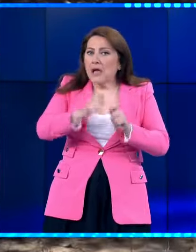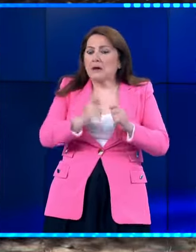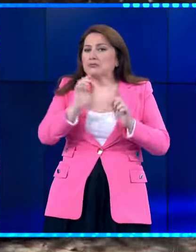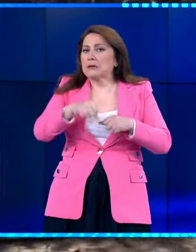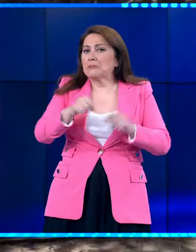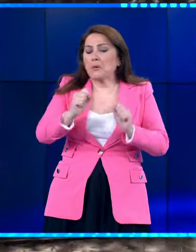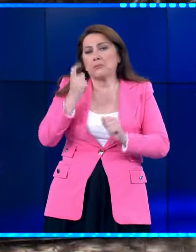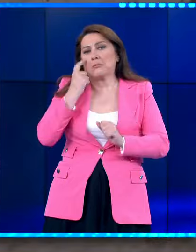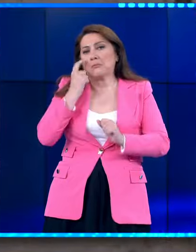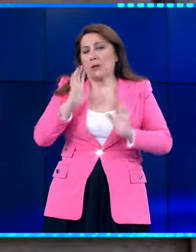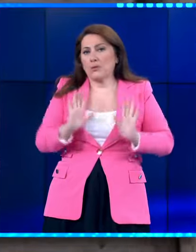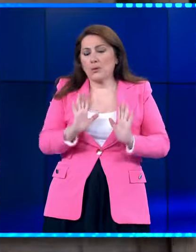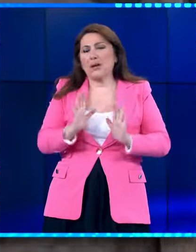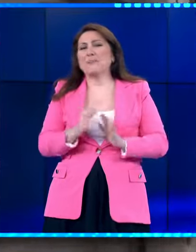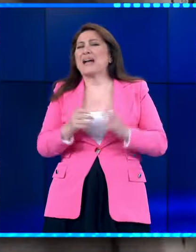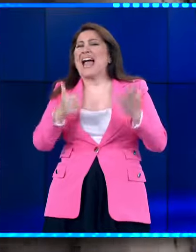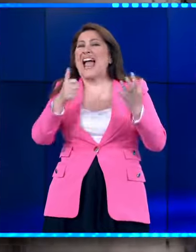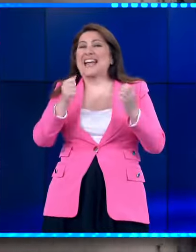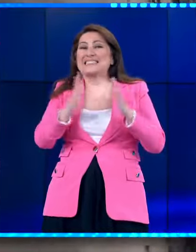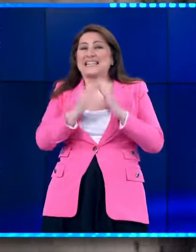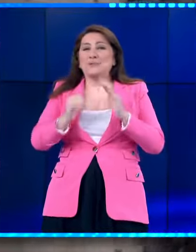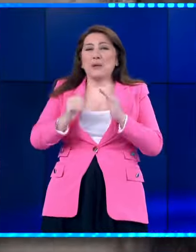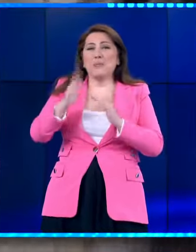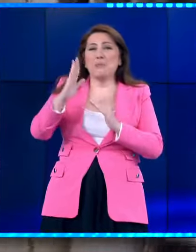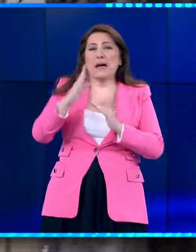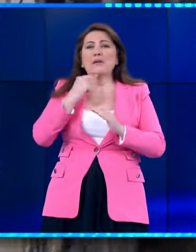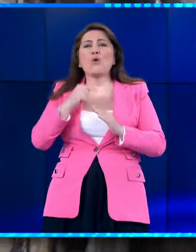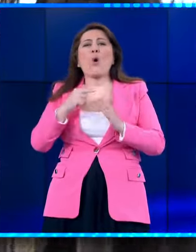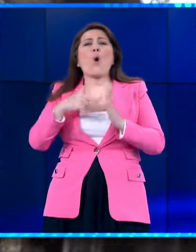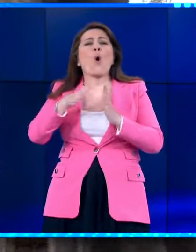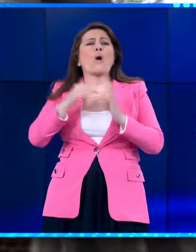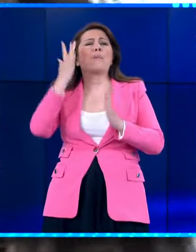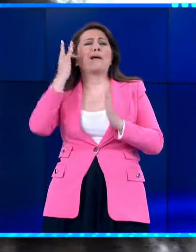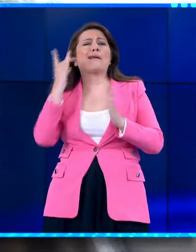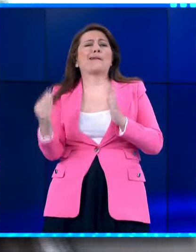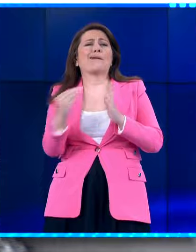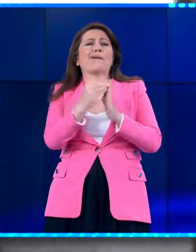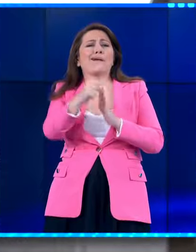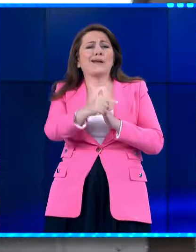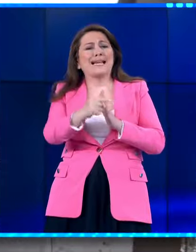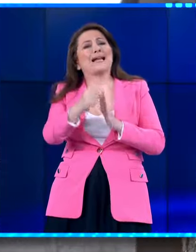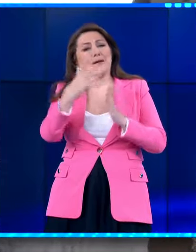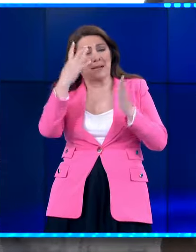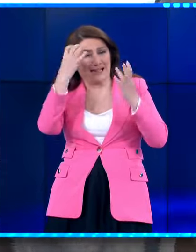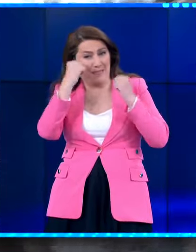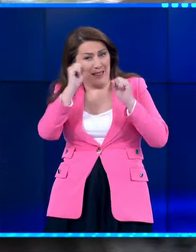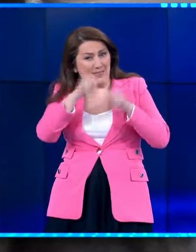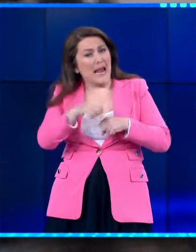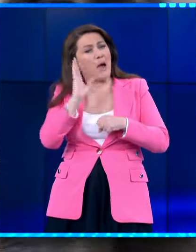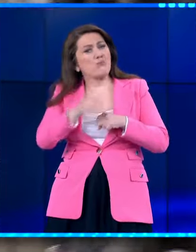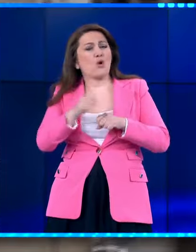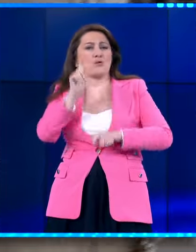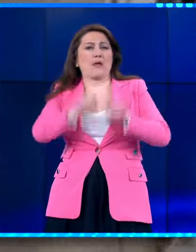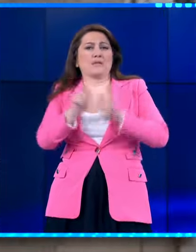τους. Περισσότερα από 60 είναι αυτά που έχουν χαρακτηριστεί κίτρινα, δηλαδή αυτά που έχουν πάθει ζημιές, αλλά επισκευάζονται. Ολοκληρώθηκε επίσης και η